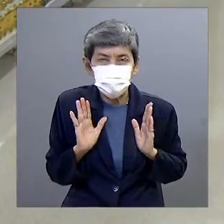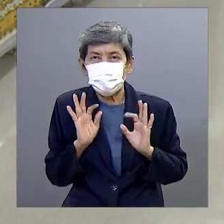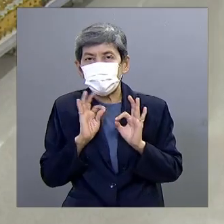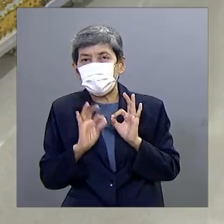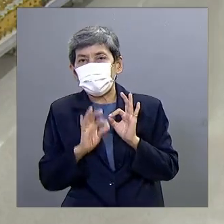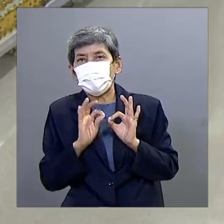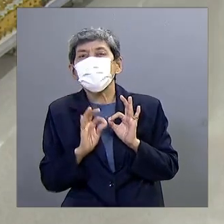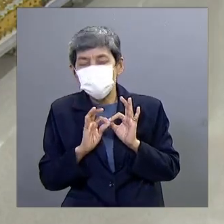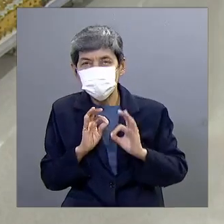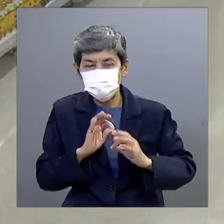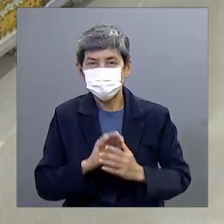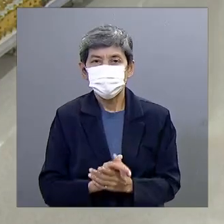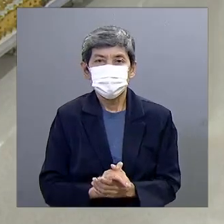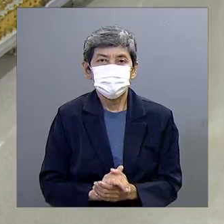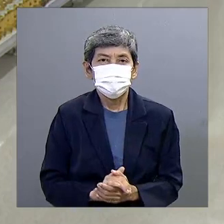ค่ะ